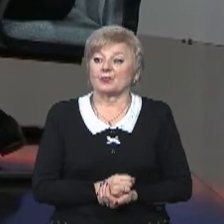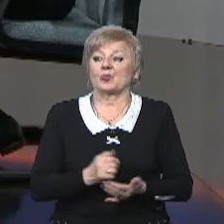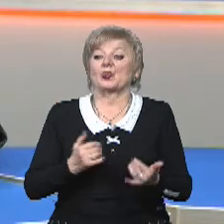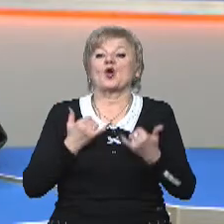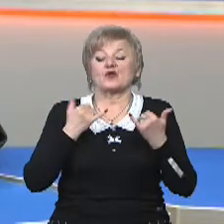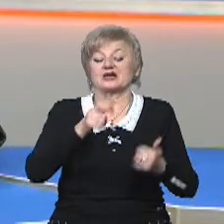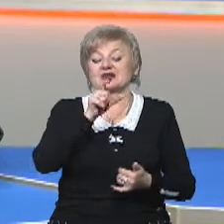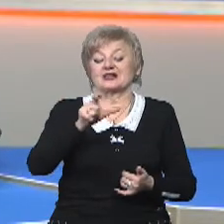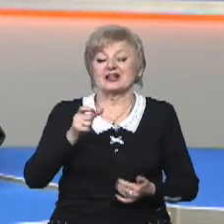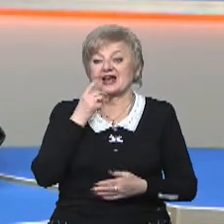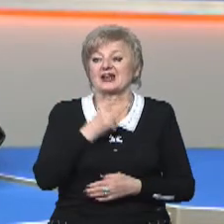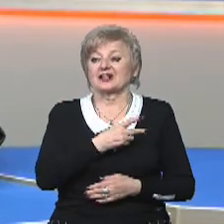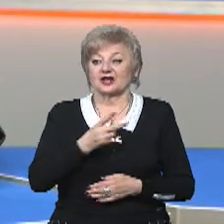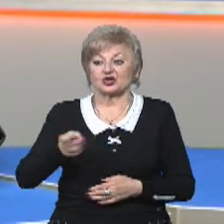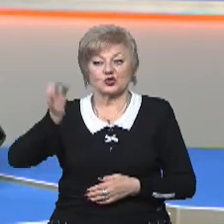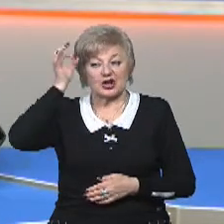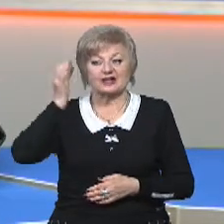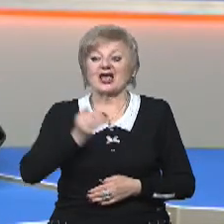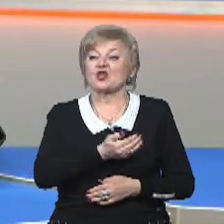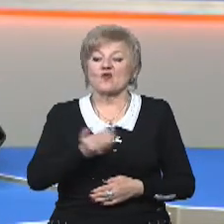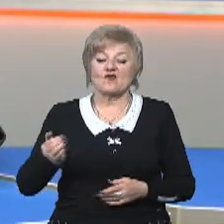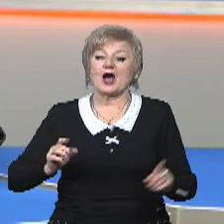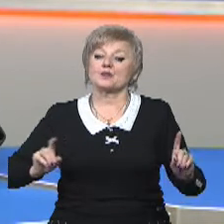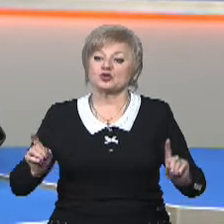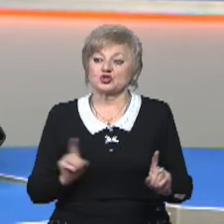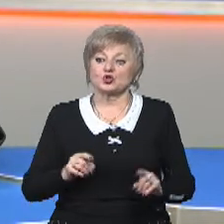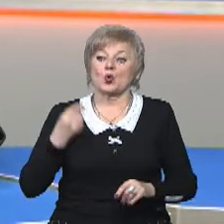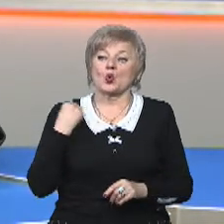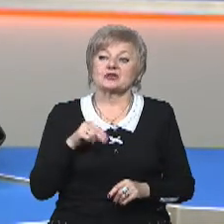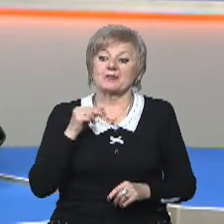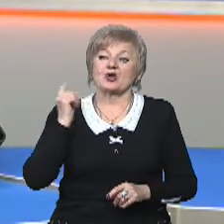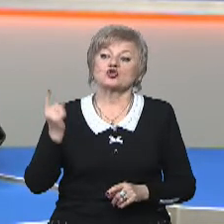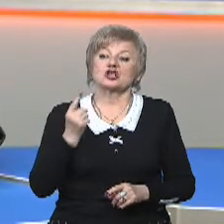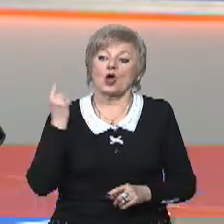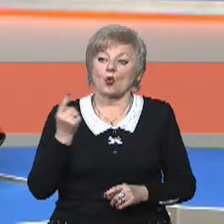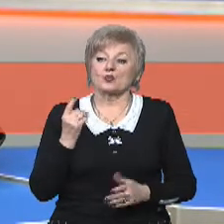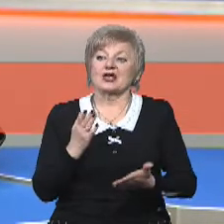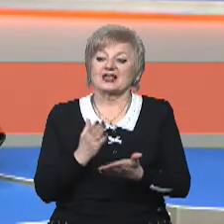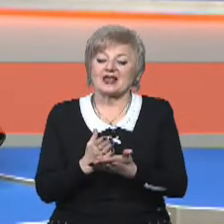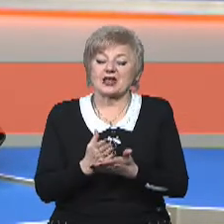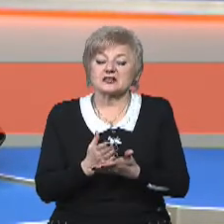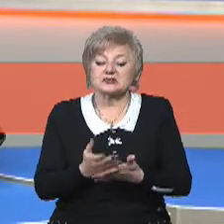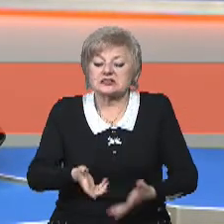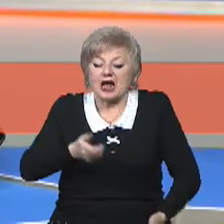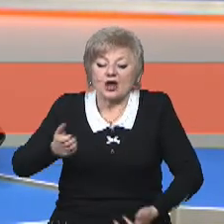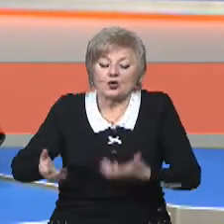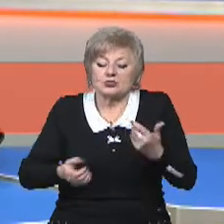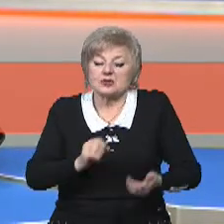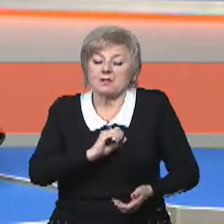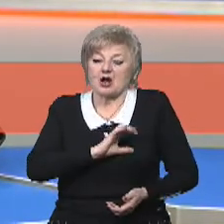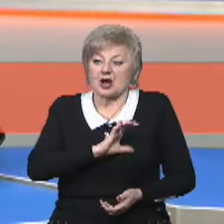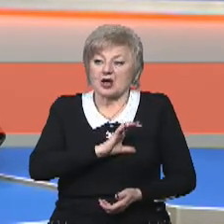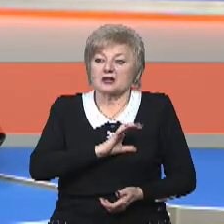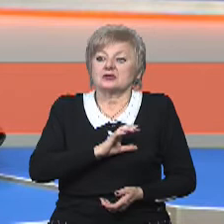Шановні телеглядачі, нагадаю вам, що Запорізька область є археологічною скарбничкою